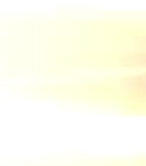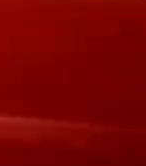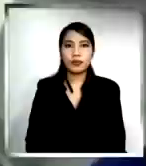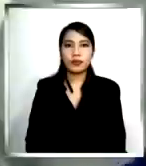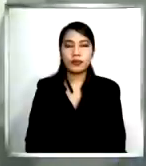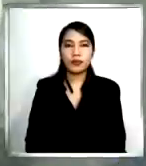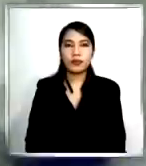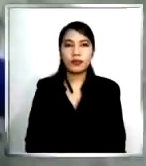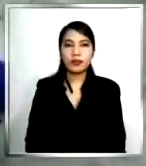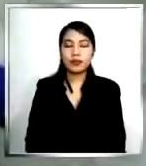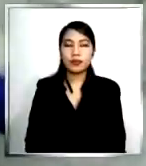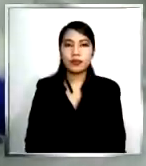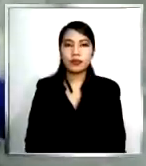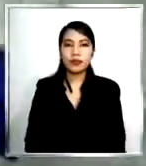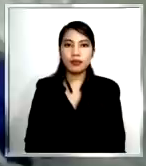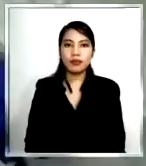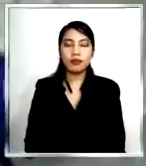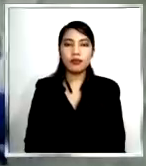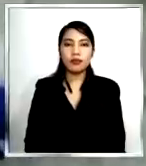need.